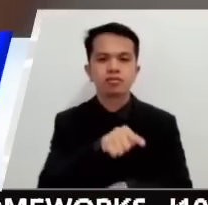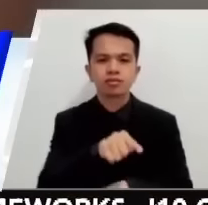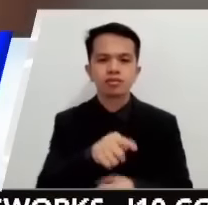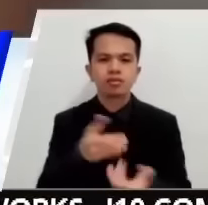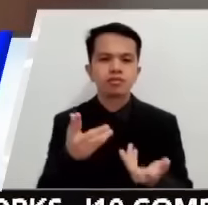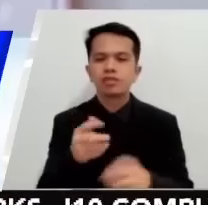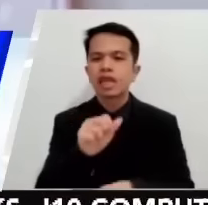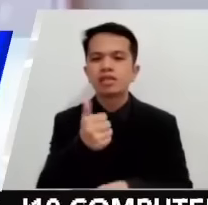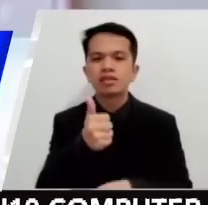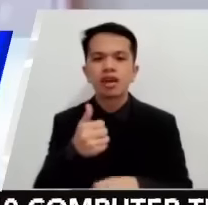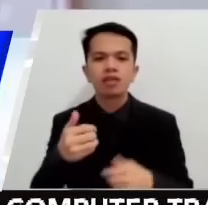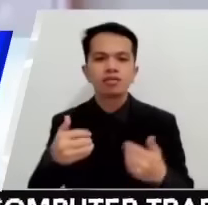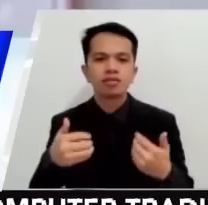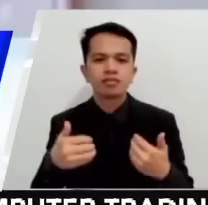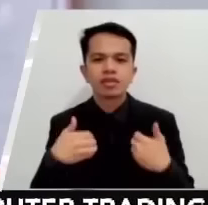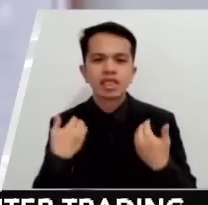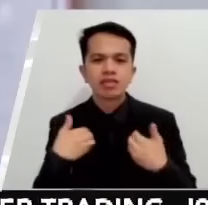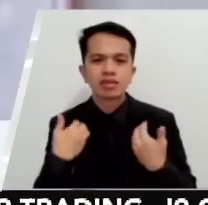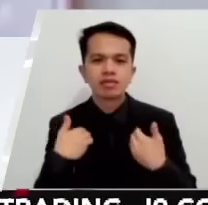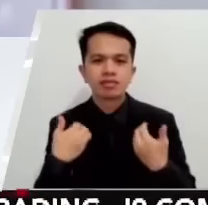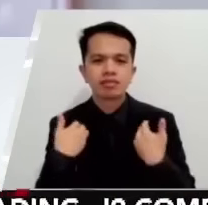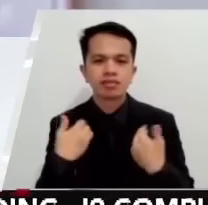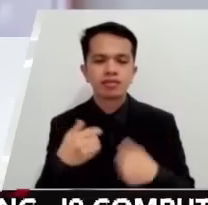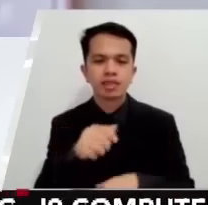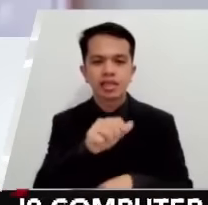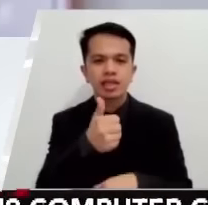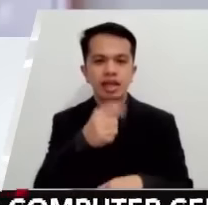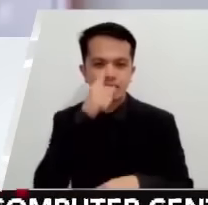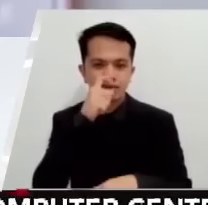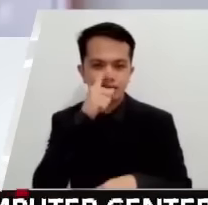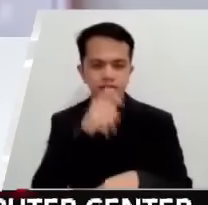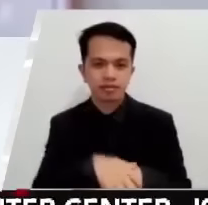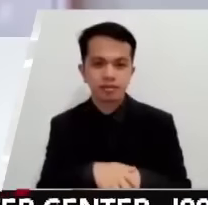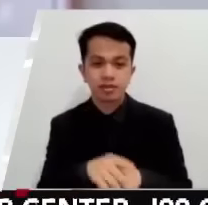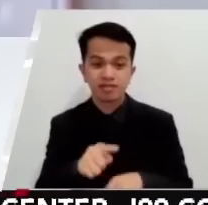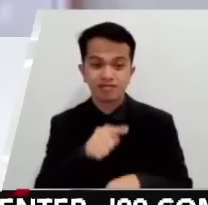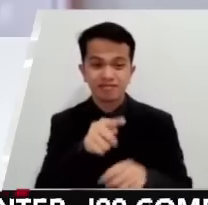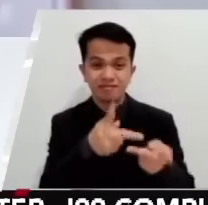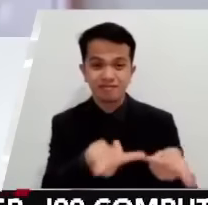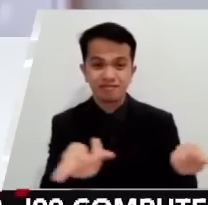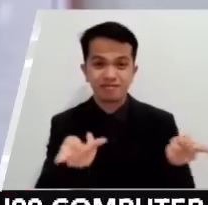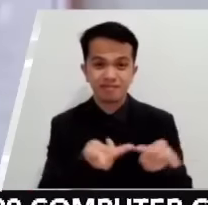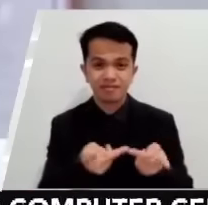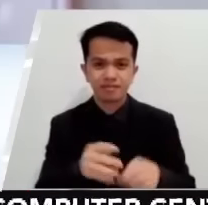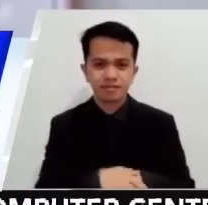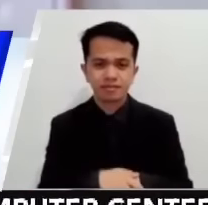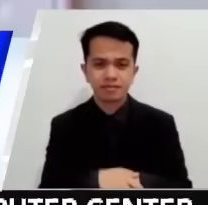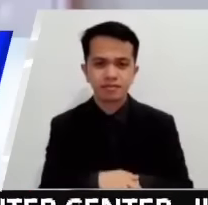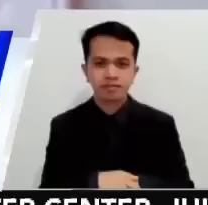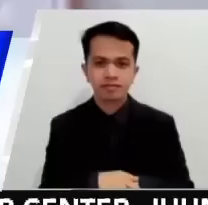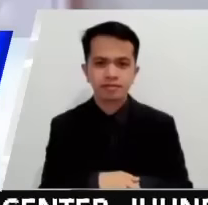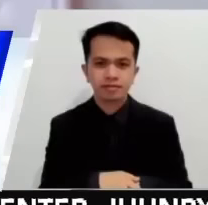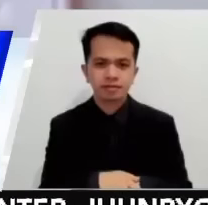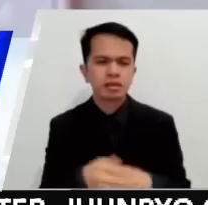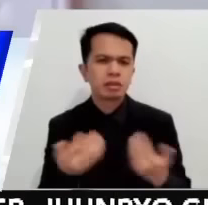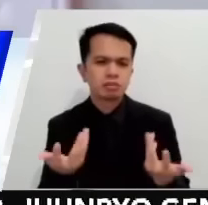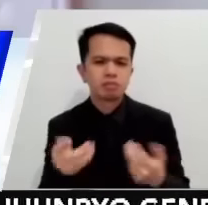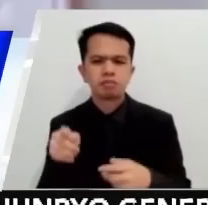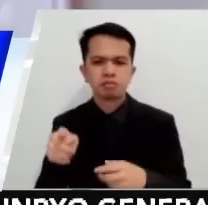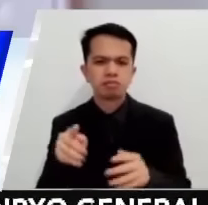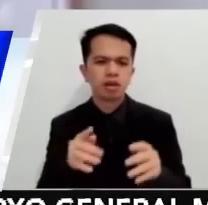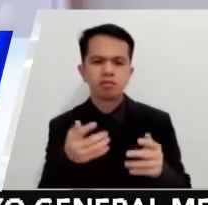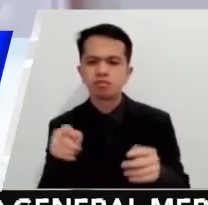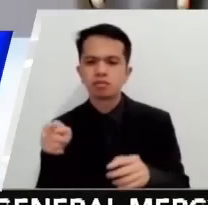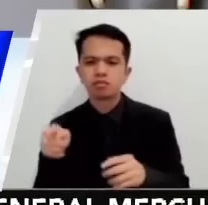na mga biktima. Accordingly, dun sa kanilang lugar, no, ay kilala na na nanghihipo or yung touchy itong lalaking ito,